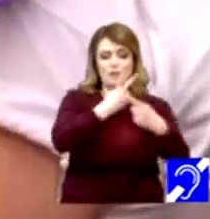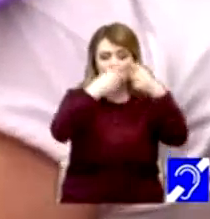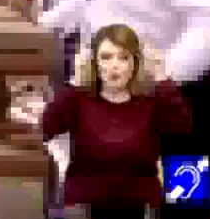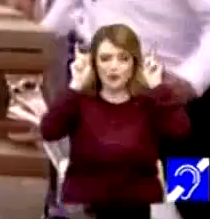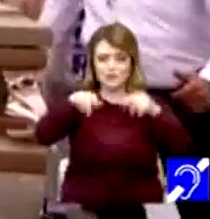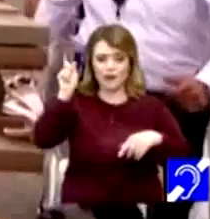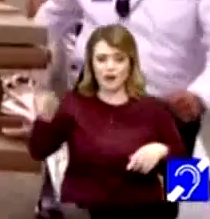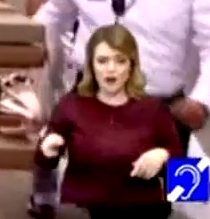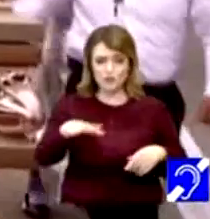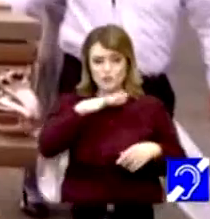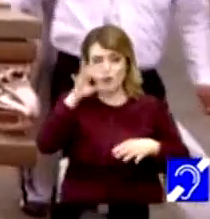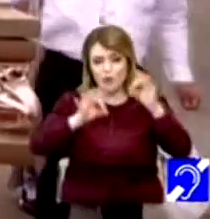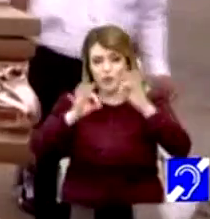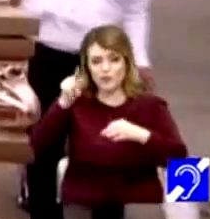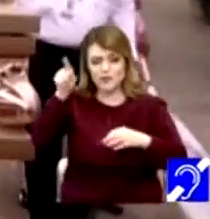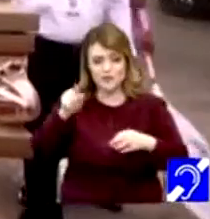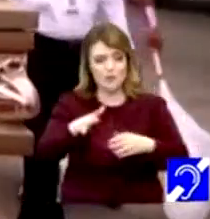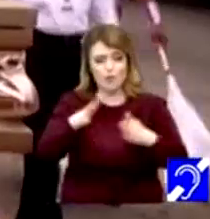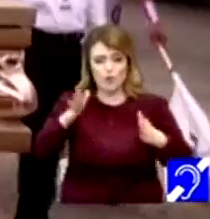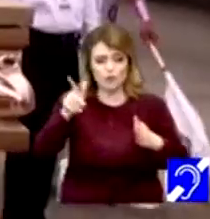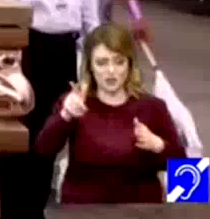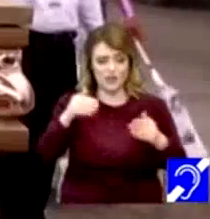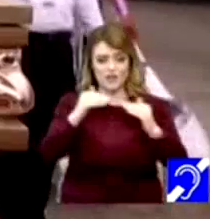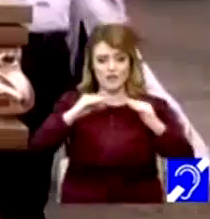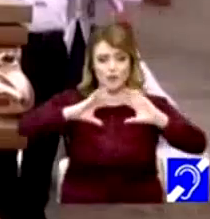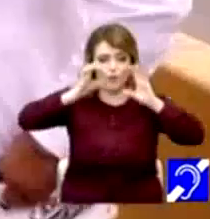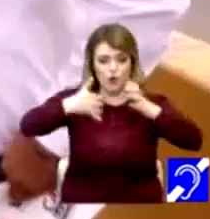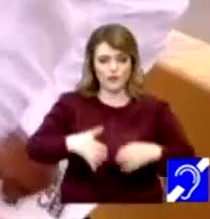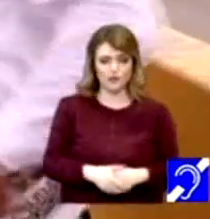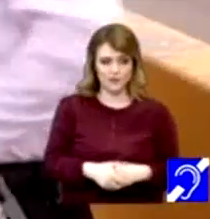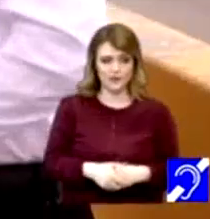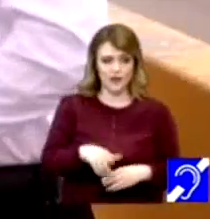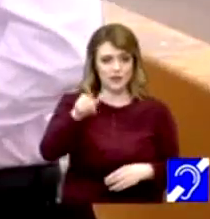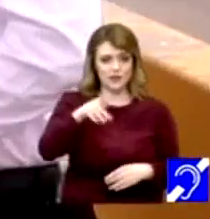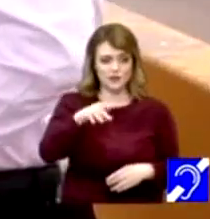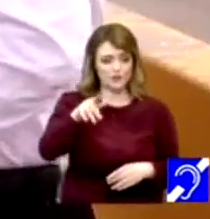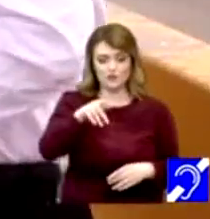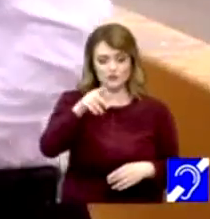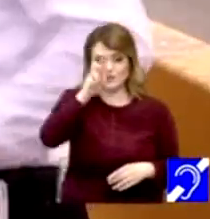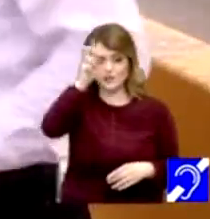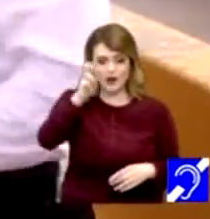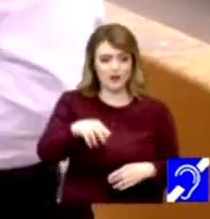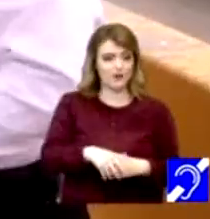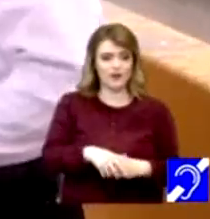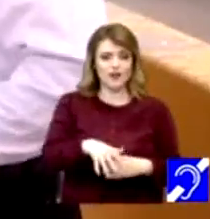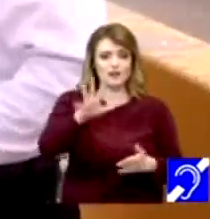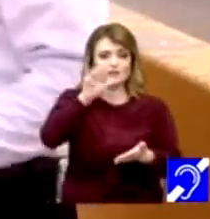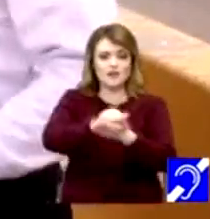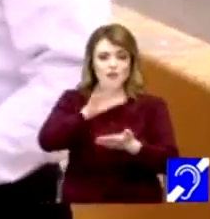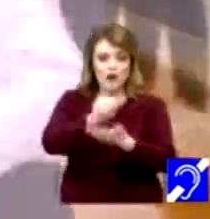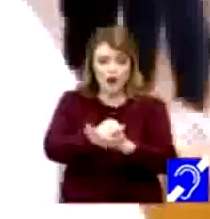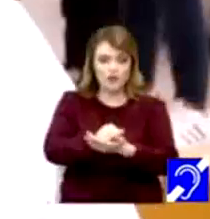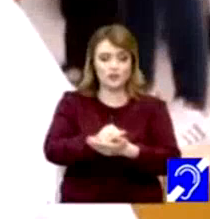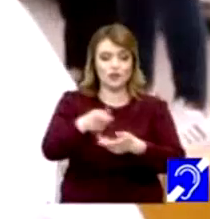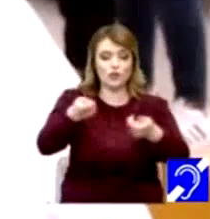decese din lume. În plus, parlamentarul aspirant reprezintă o regiune din nordul Mexicului considerată cea mai violentă din țară și unde legea o fac traficanții de